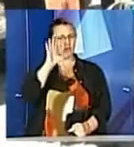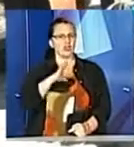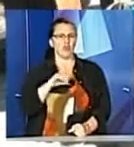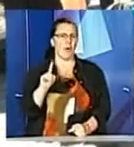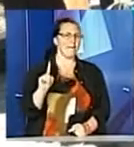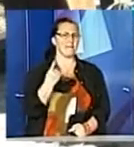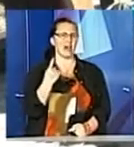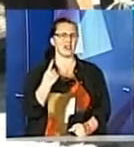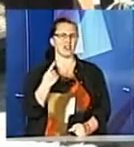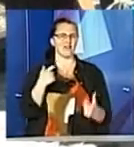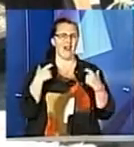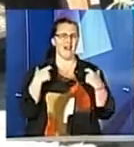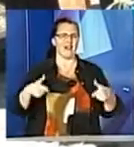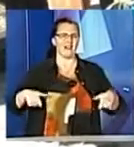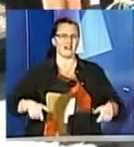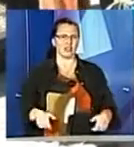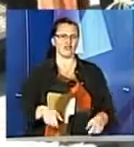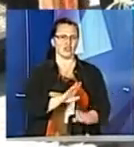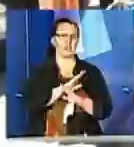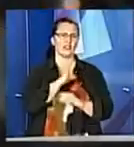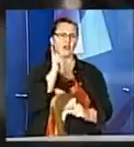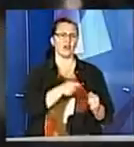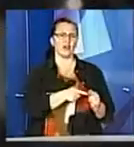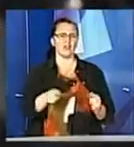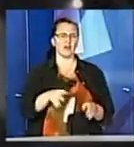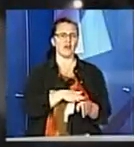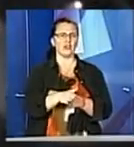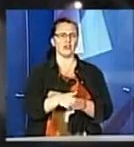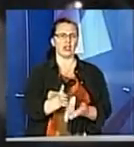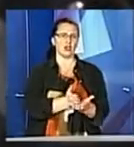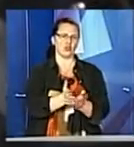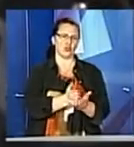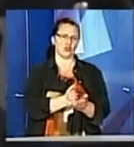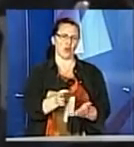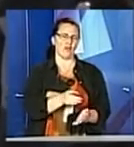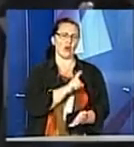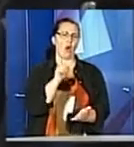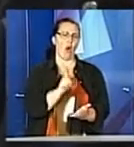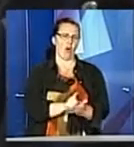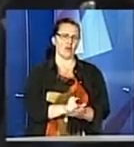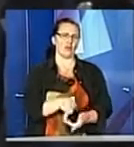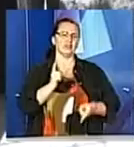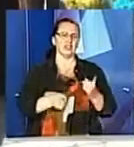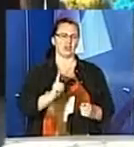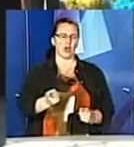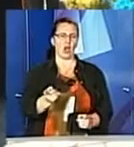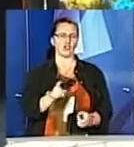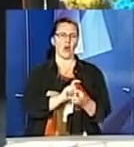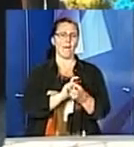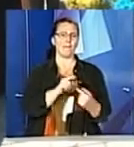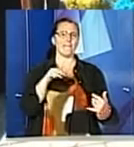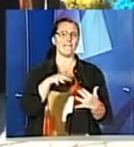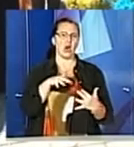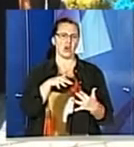України генералом, який загинув під час виконання службових обов'язків. Він був справжнім бойовим офіцером, який готовий